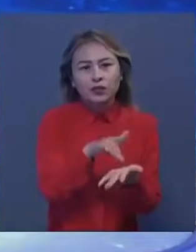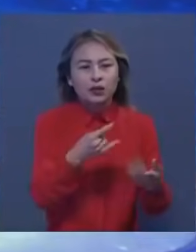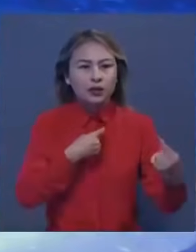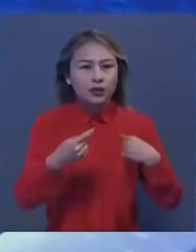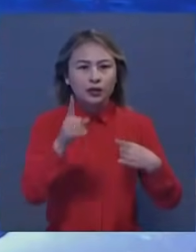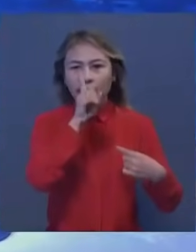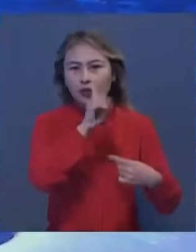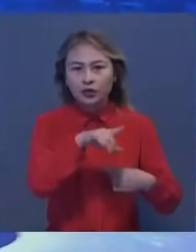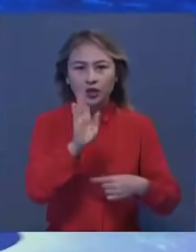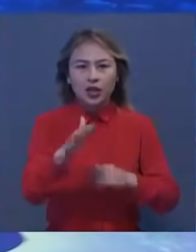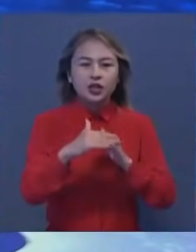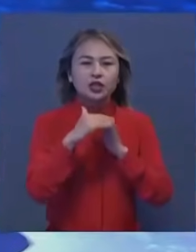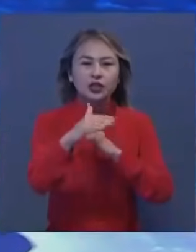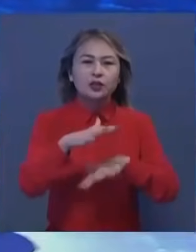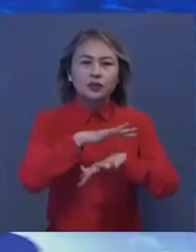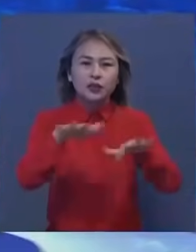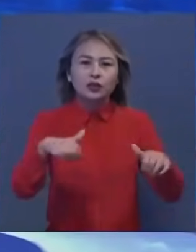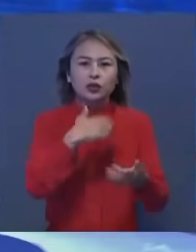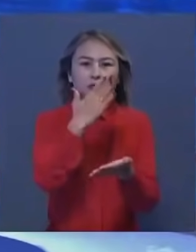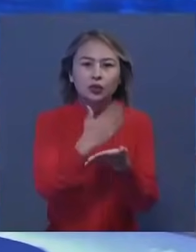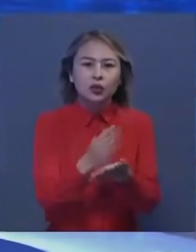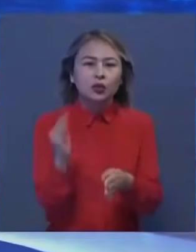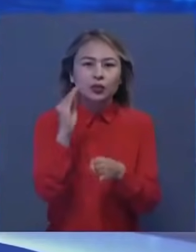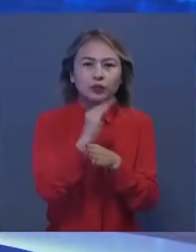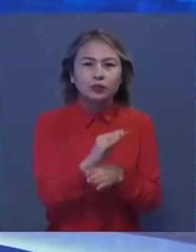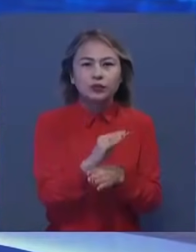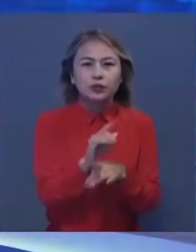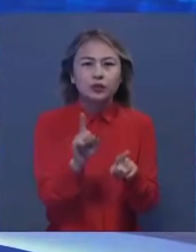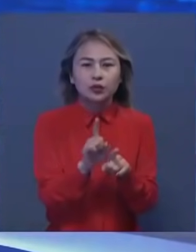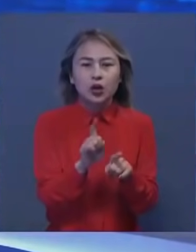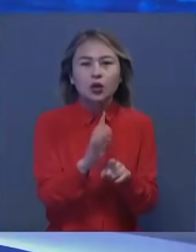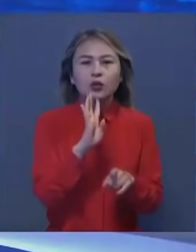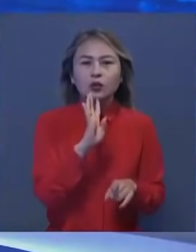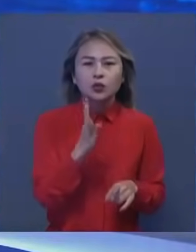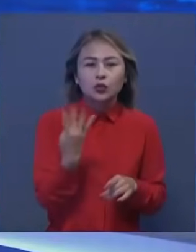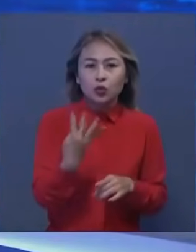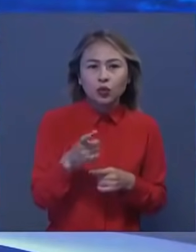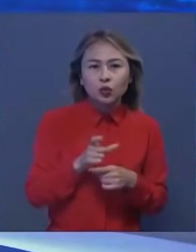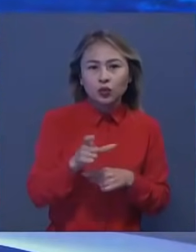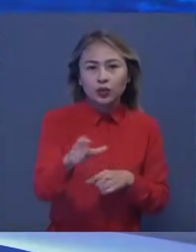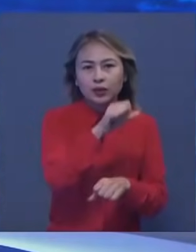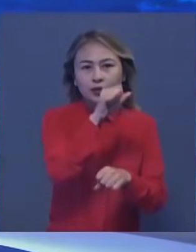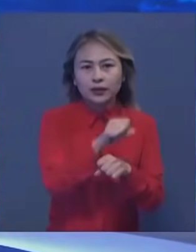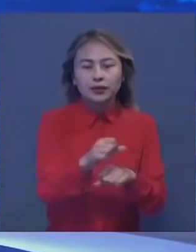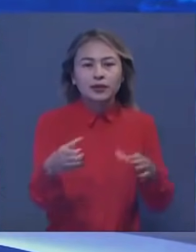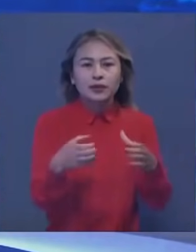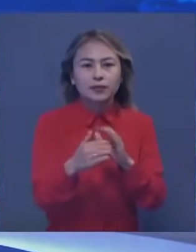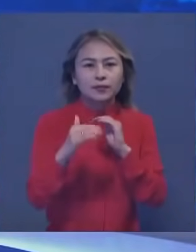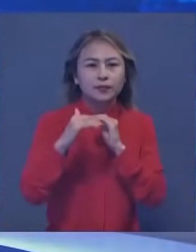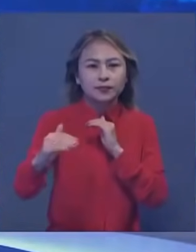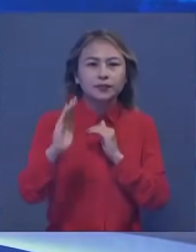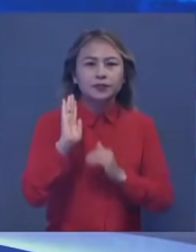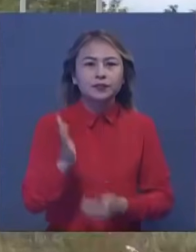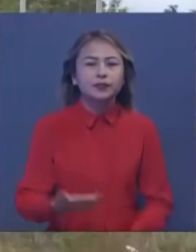облыс орталығына қиналмай жетеді. Жергілікті билік бұған да тоқ мейілсіп отырған жоқ. Тағы 4 жолды тақтайда етіп